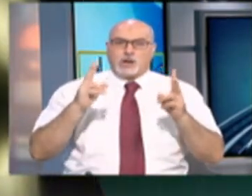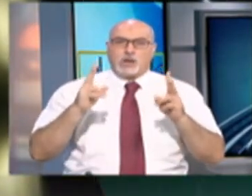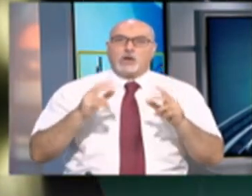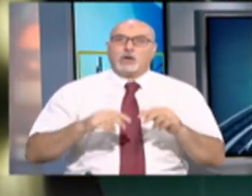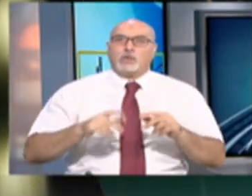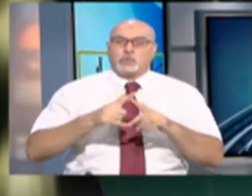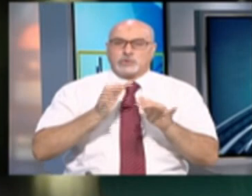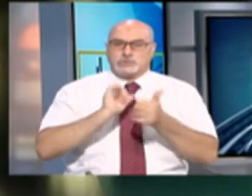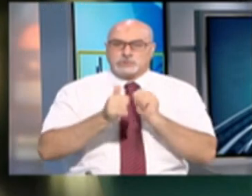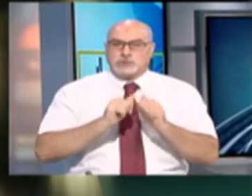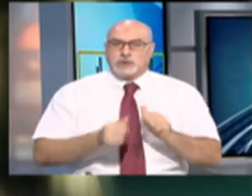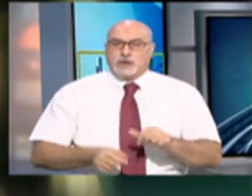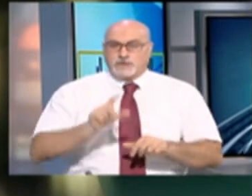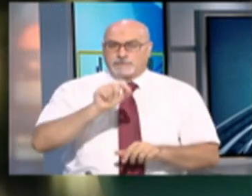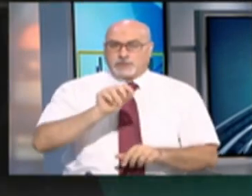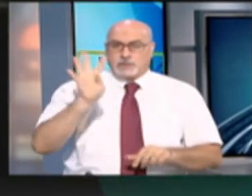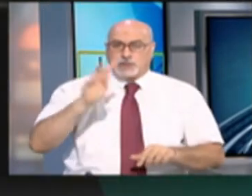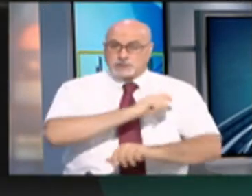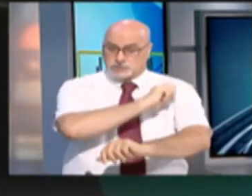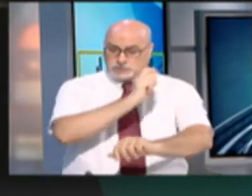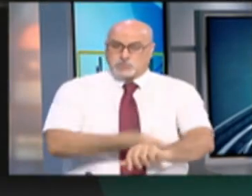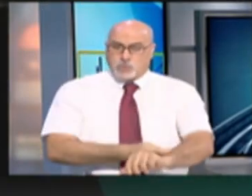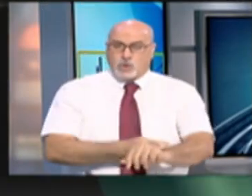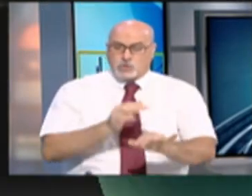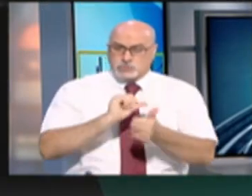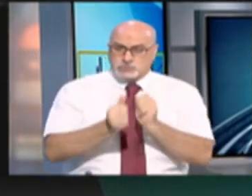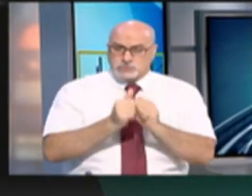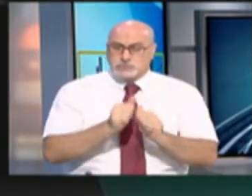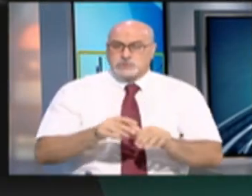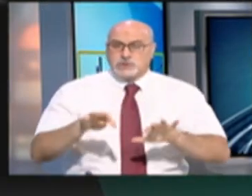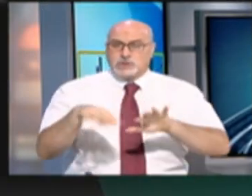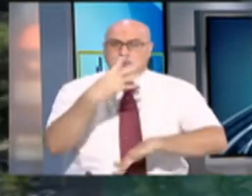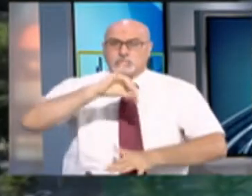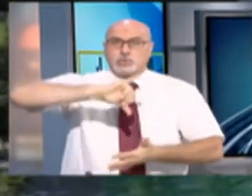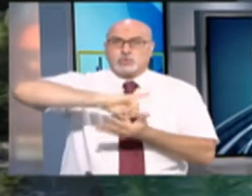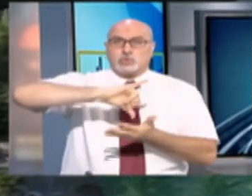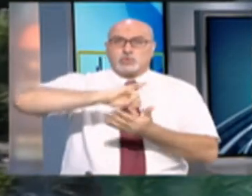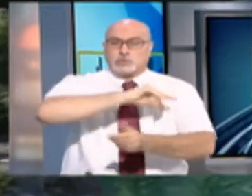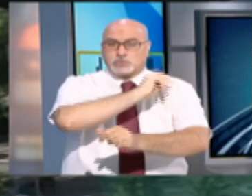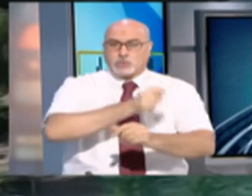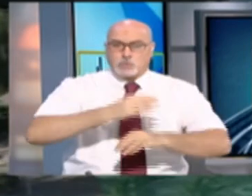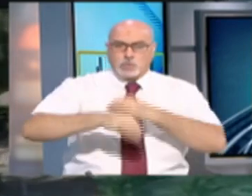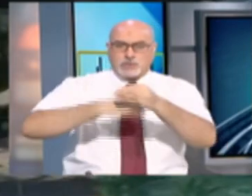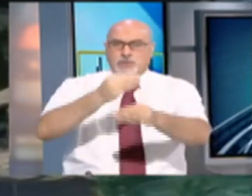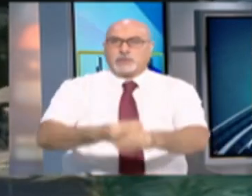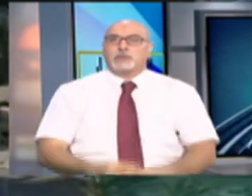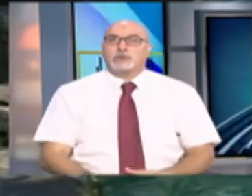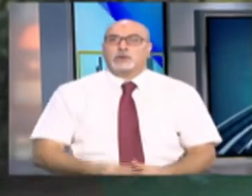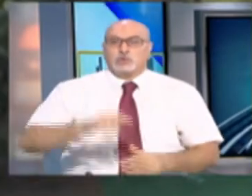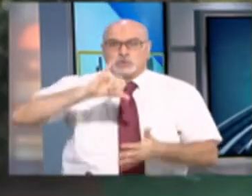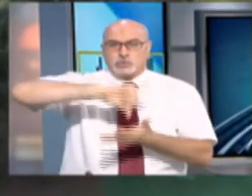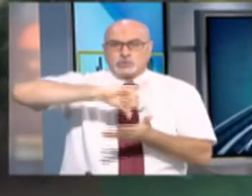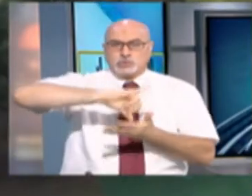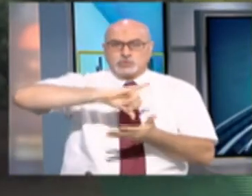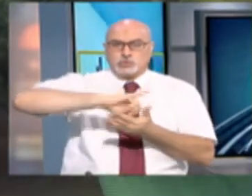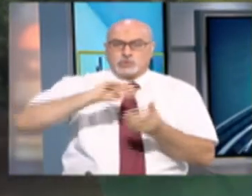التنافس سيكون في 24 رياضة سيحتضنها 14 مركزا رياضيا عالميا ومراكز أخرى